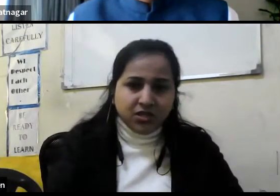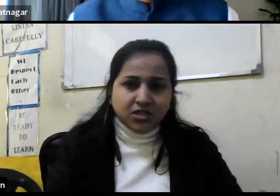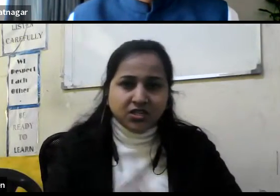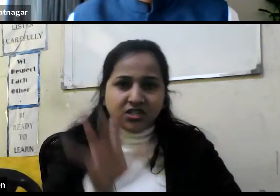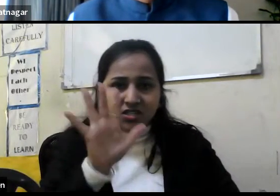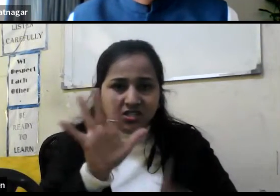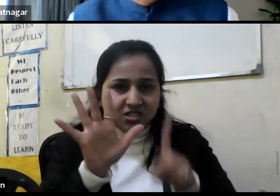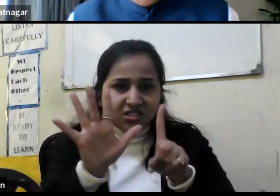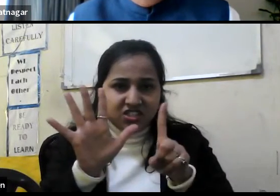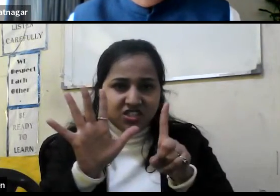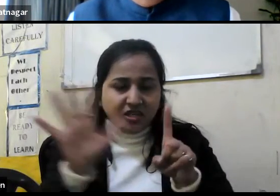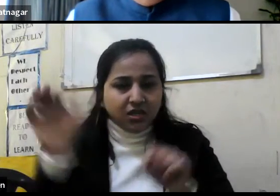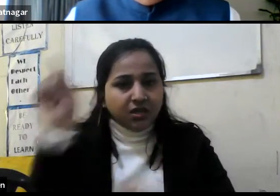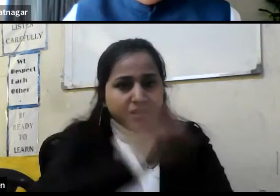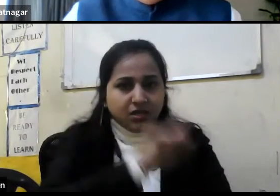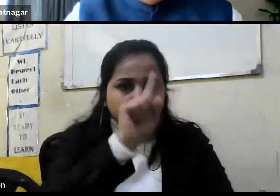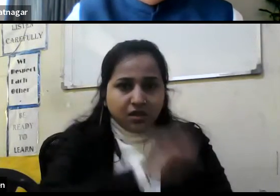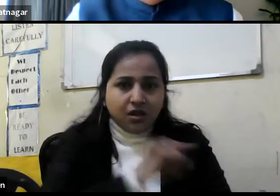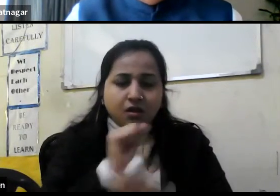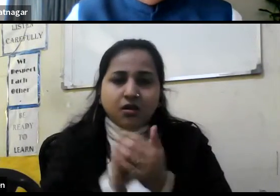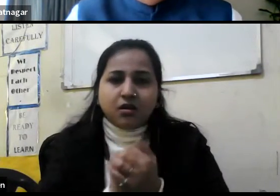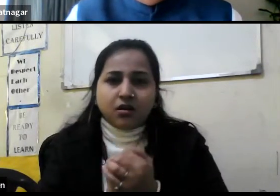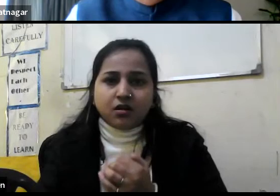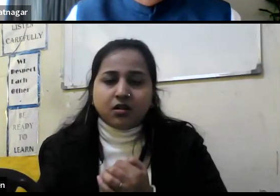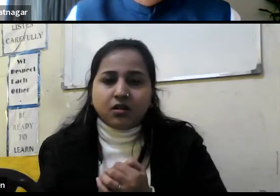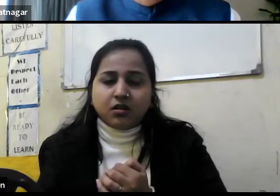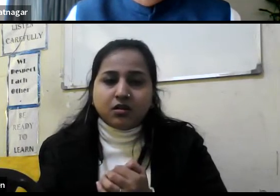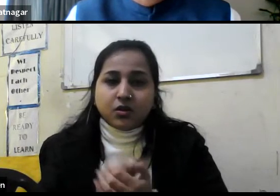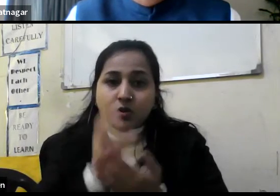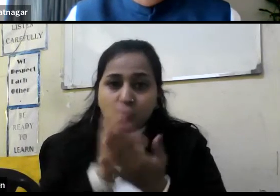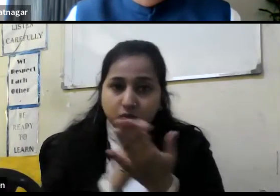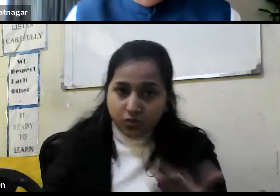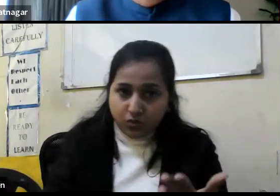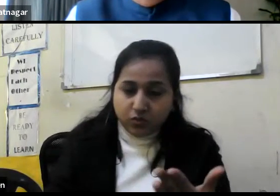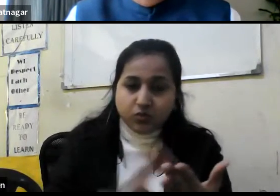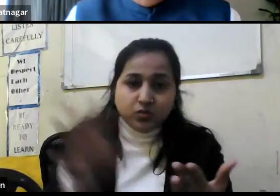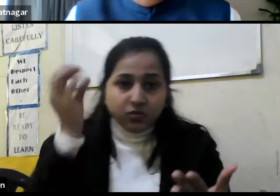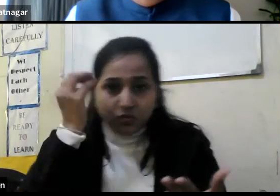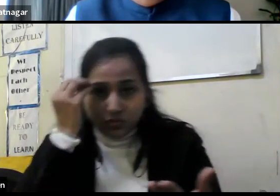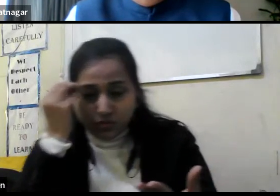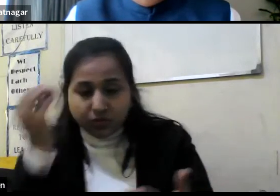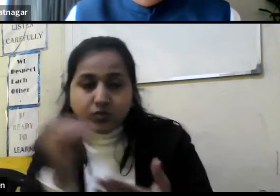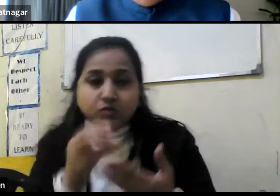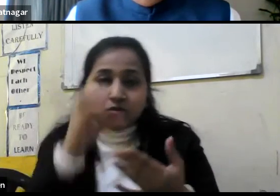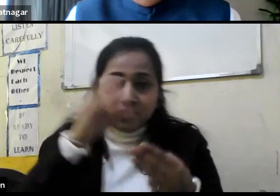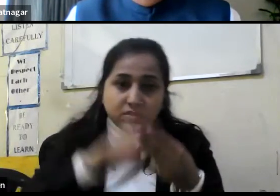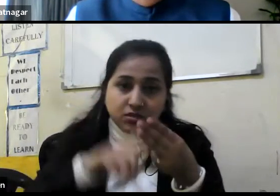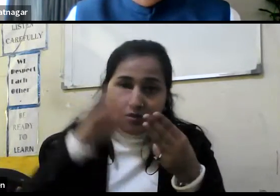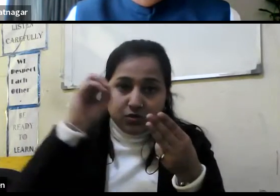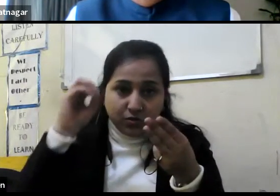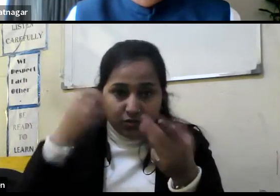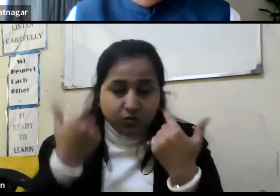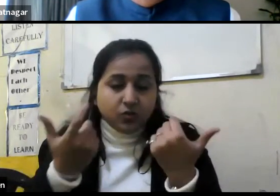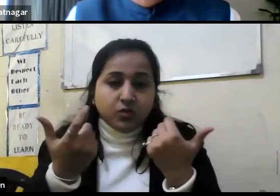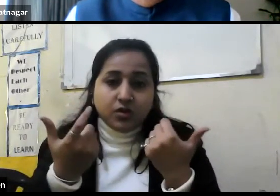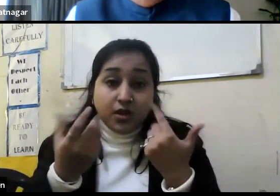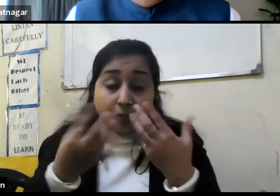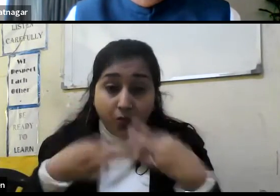है जिसमें सीईओज को जो जरूरत चीजें हैं, जो जरूरी चीजें हैं,